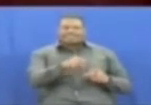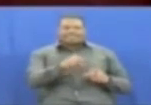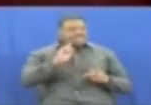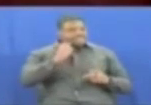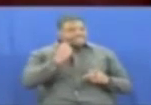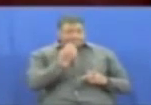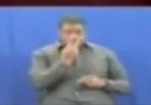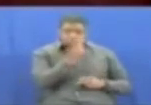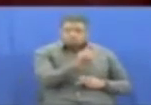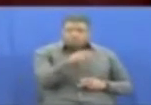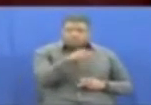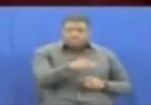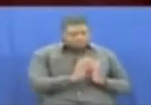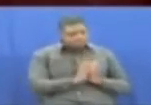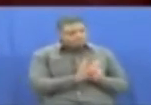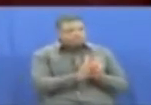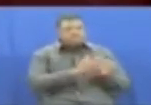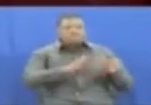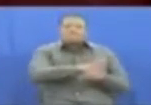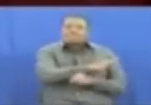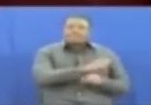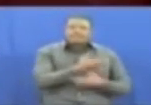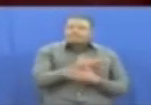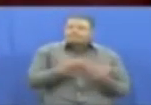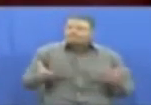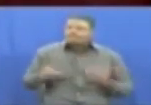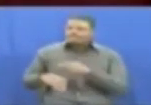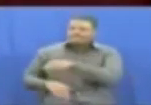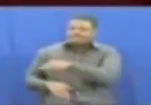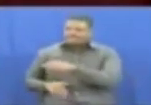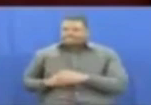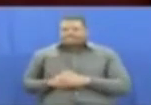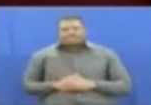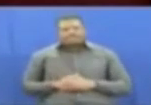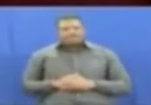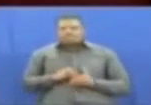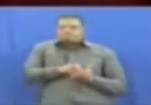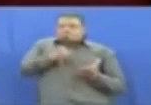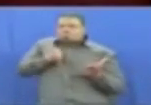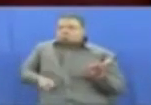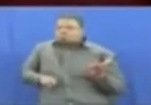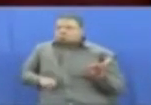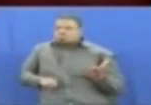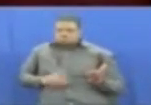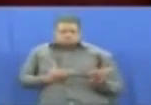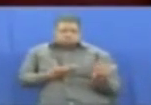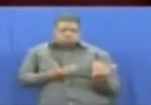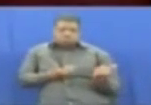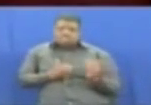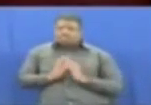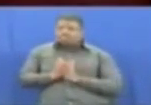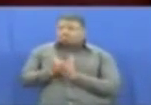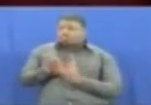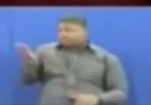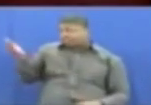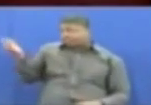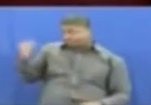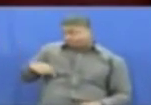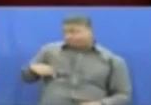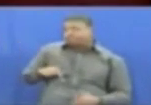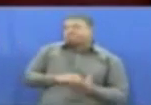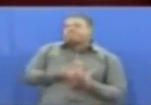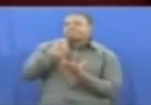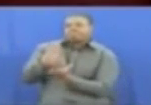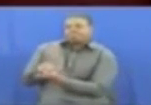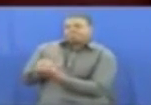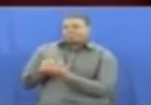kuona kwamba hii boti imejaa, basi hebu mimi nisipande kwanza, nisubiri boti inayofuata. Na bahati nzuri